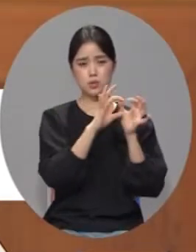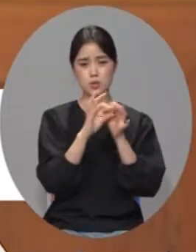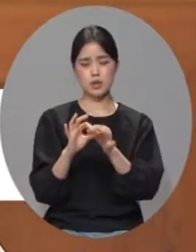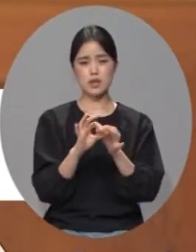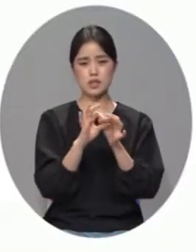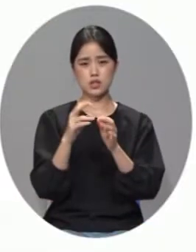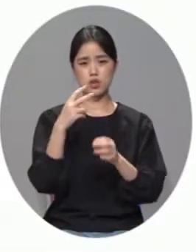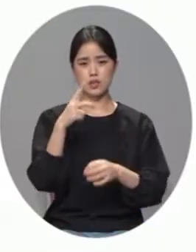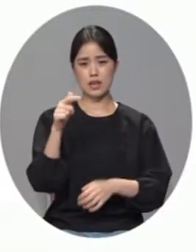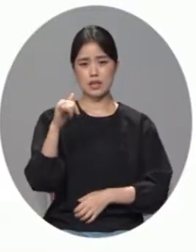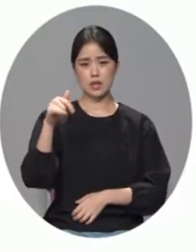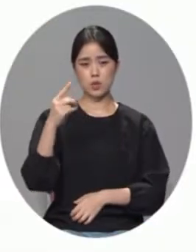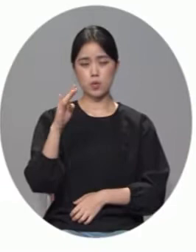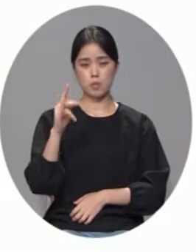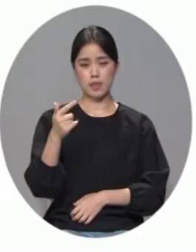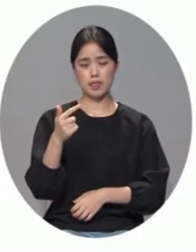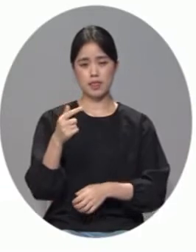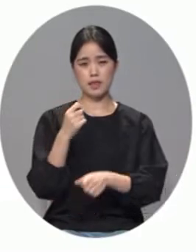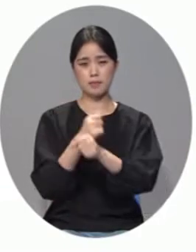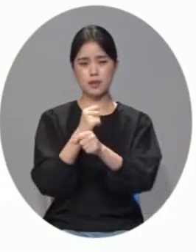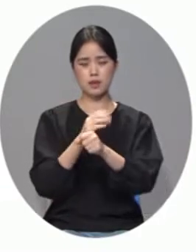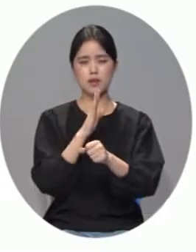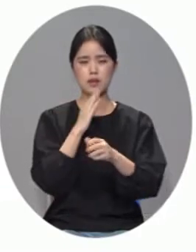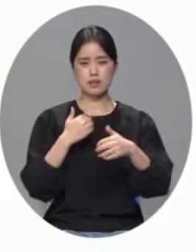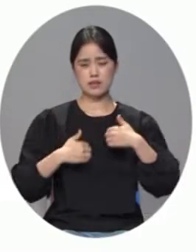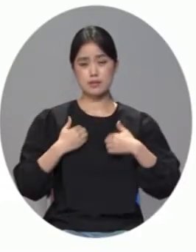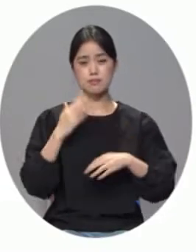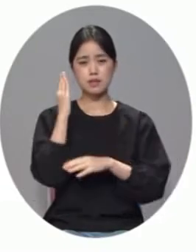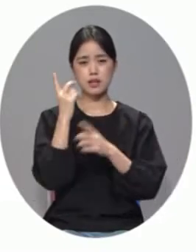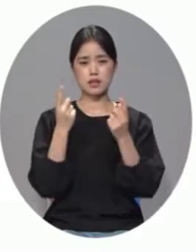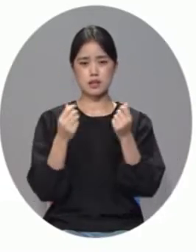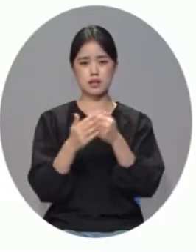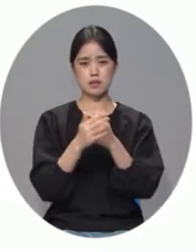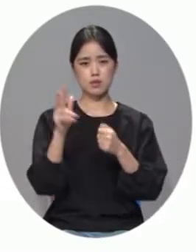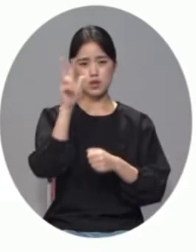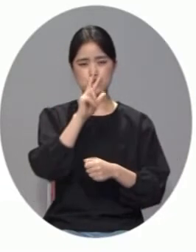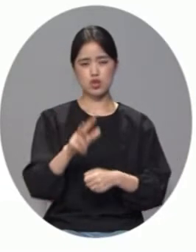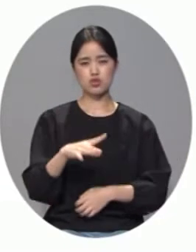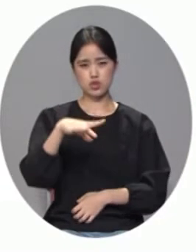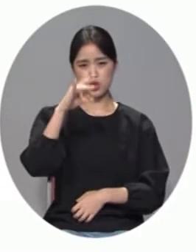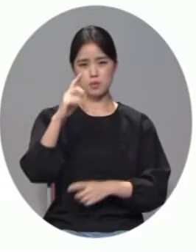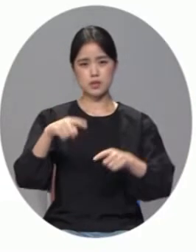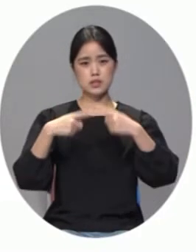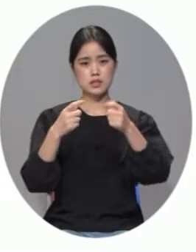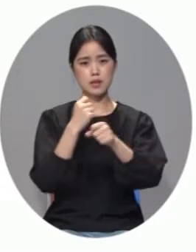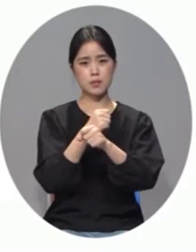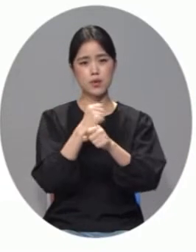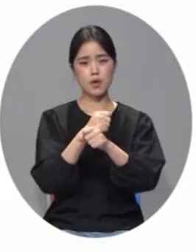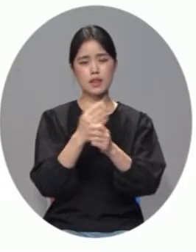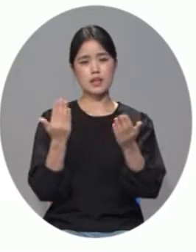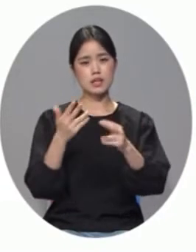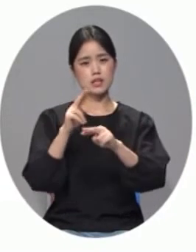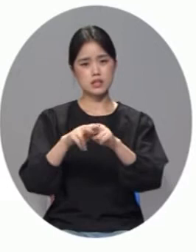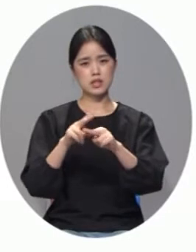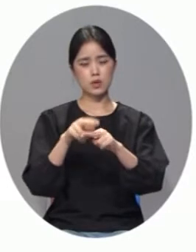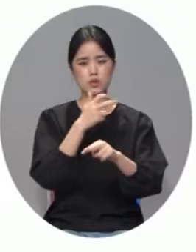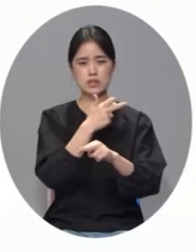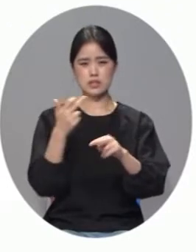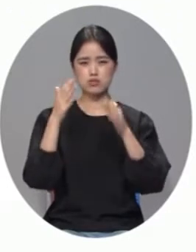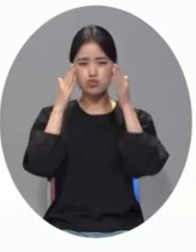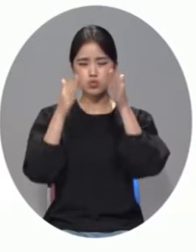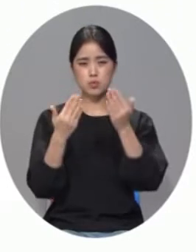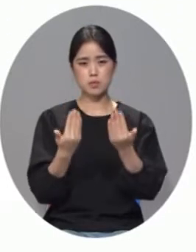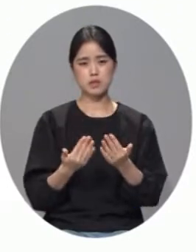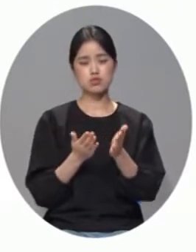통해서 다니고벤 출고는 매우 기쁜 소식이라며 전국 최초로 양대 노총이 참여한 상생형 일자리로 큰 주목을